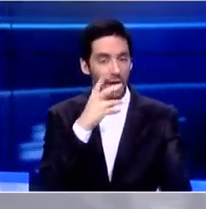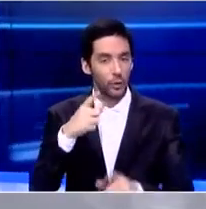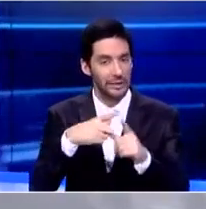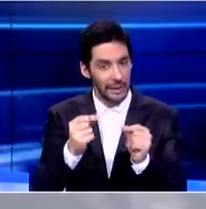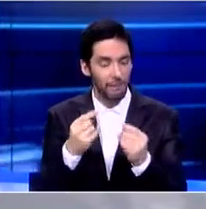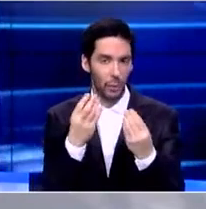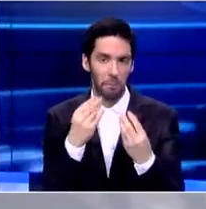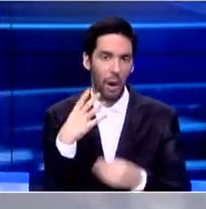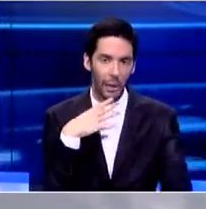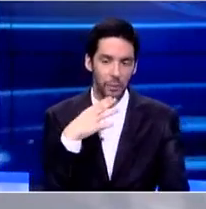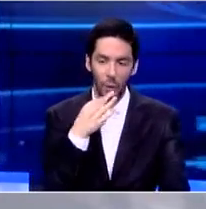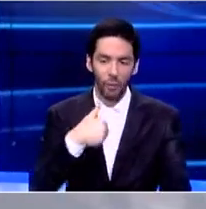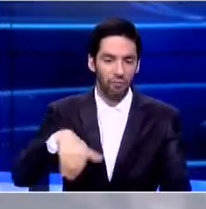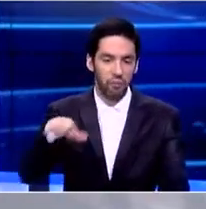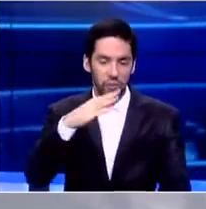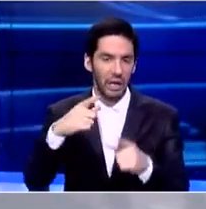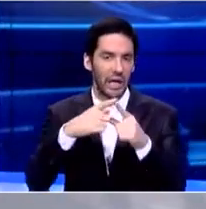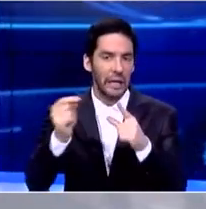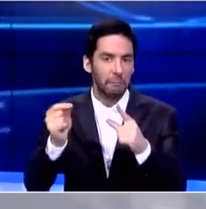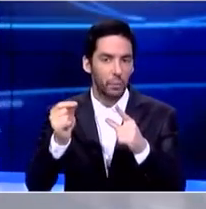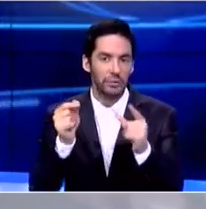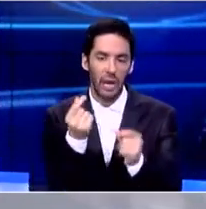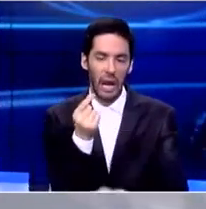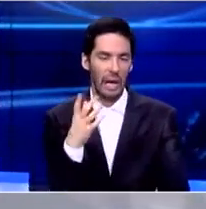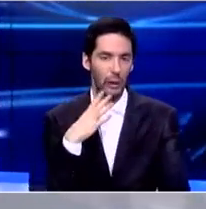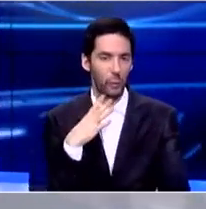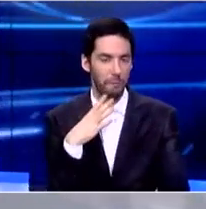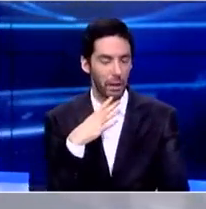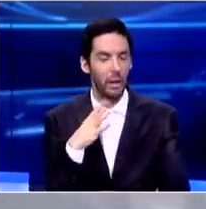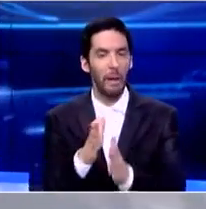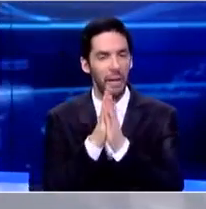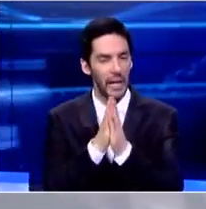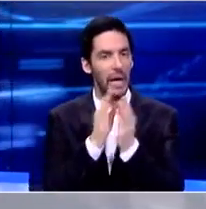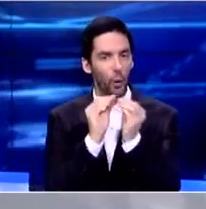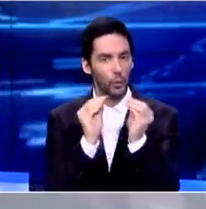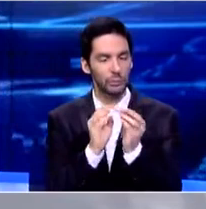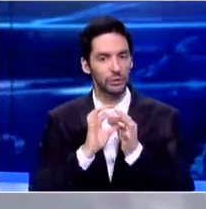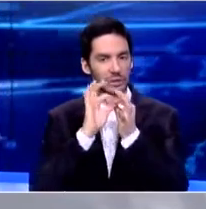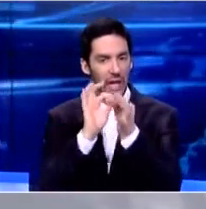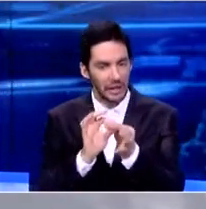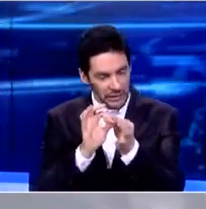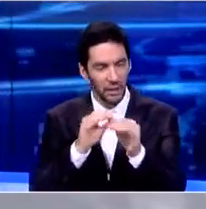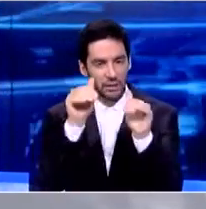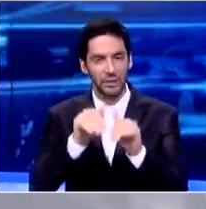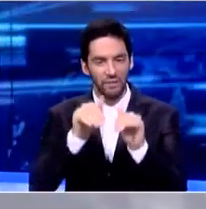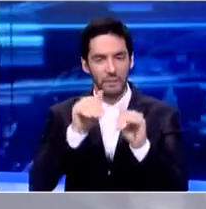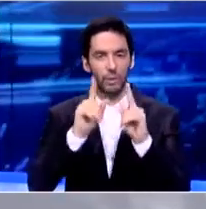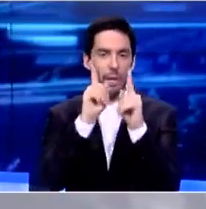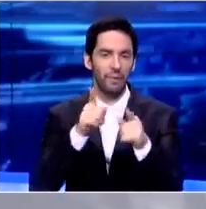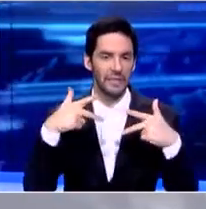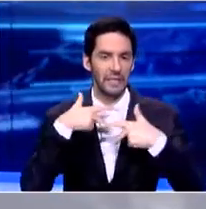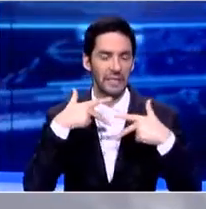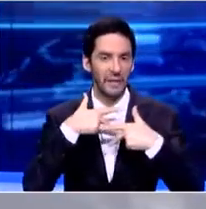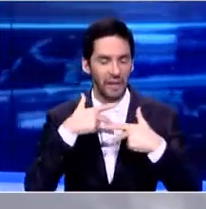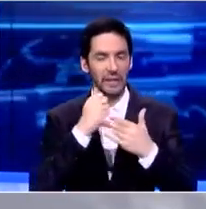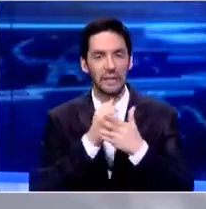εκ τούτου, σας παρακαλούμε πολύ να συνεχίσετε να συμμορφώνεστε με τα περιοριστικά μέτρα και είμαστε βέβαιοι